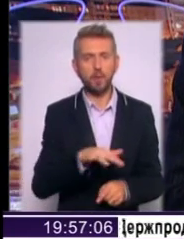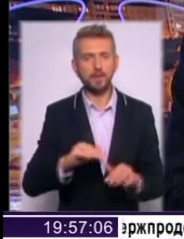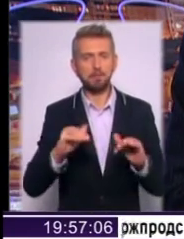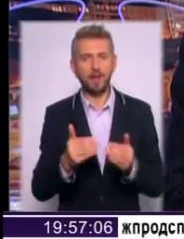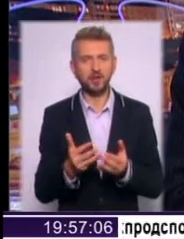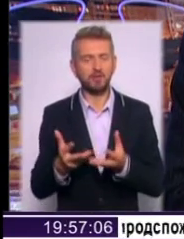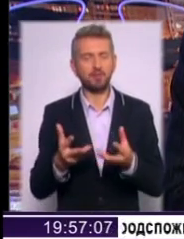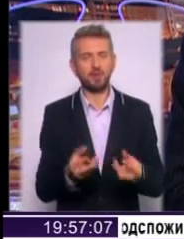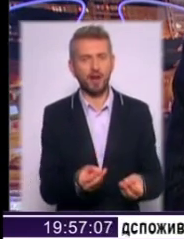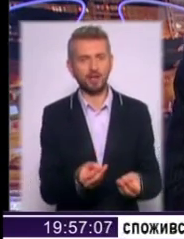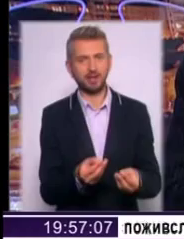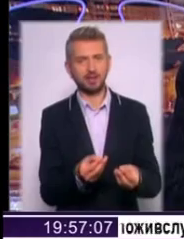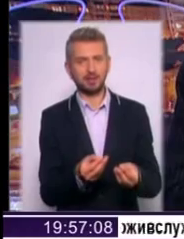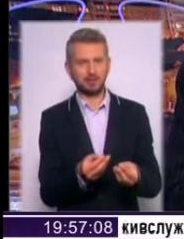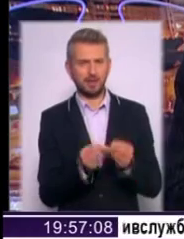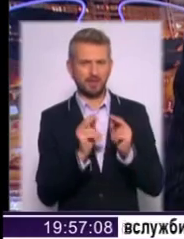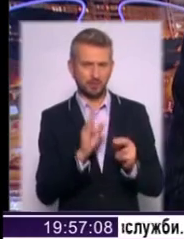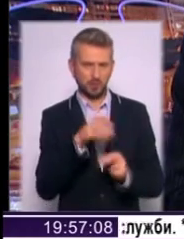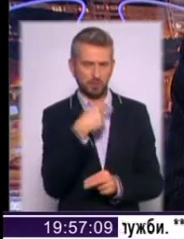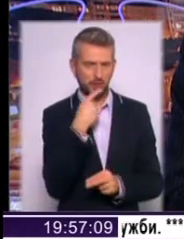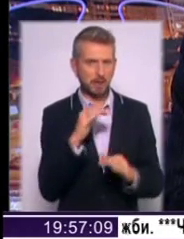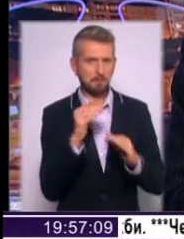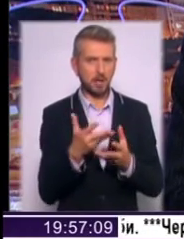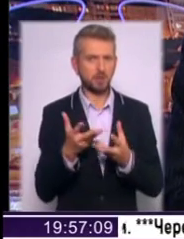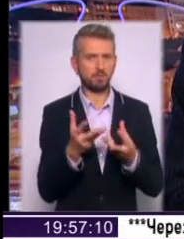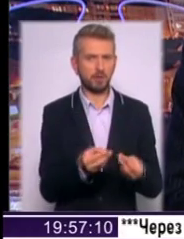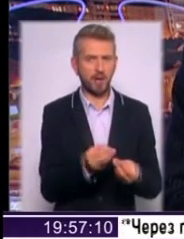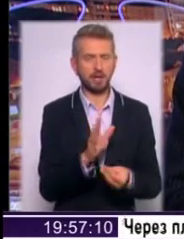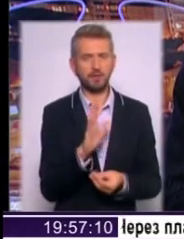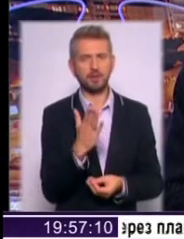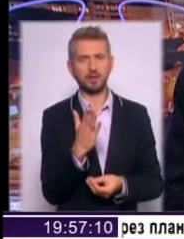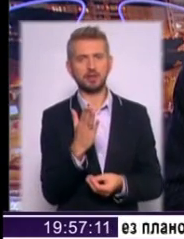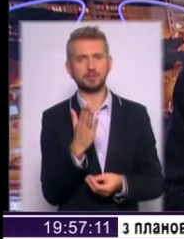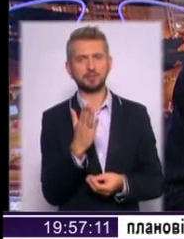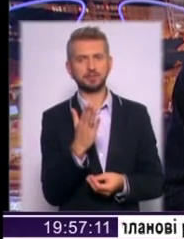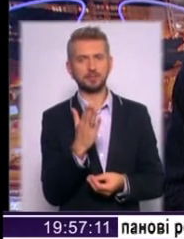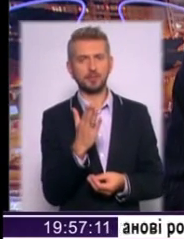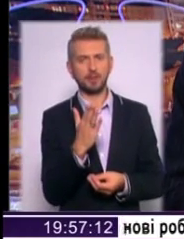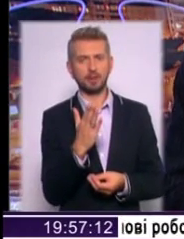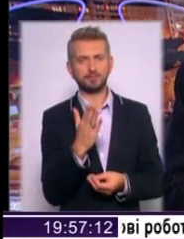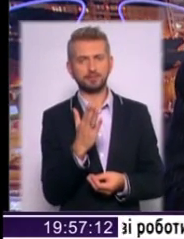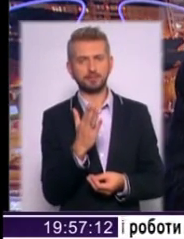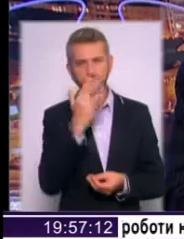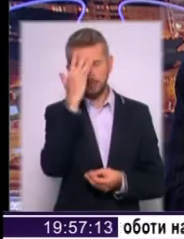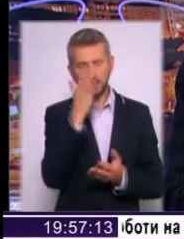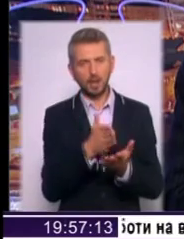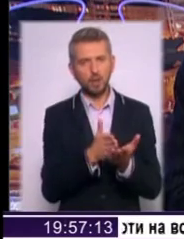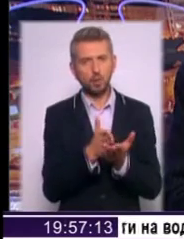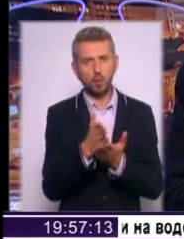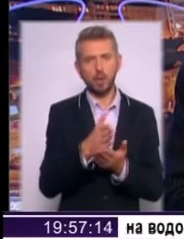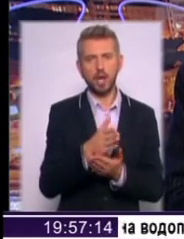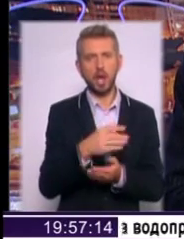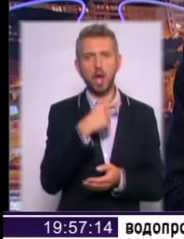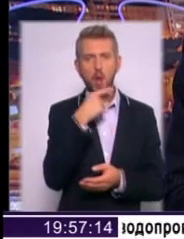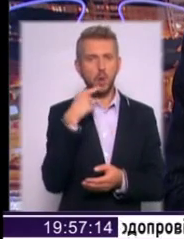впливали, відверто будемо казати, менше впливали в скажімо, ідеологія руського